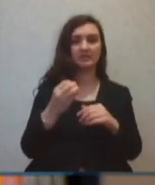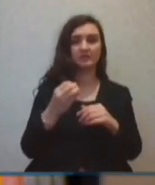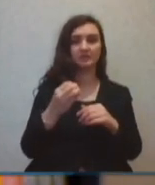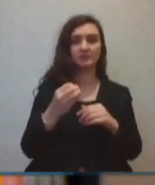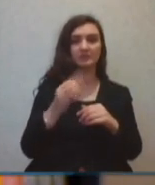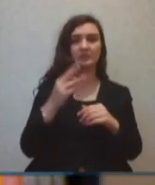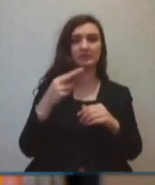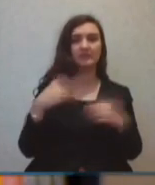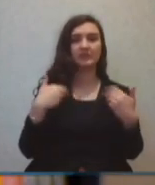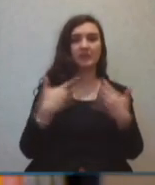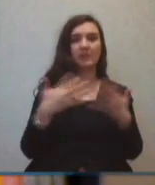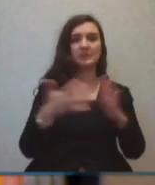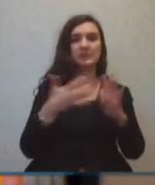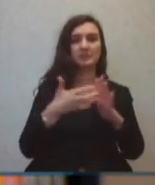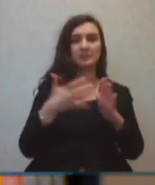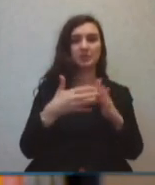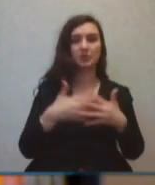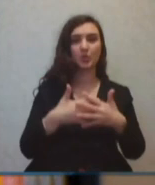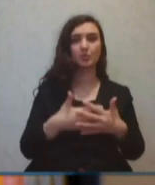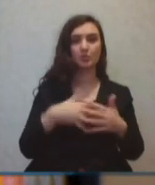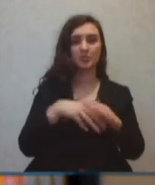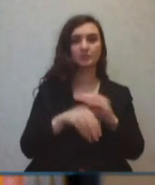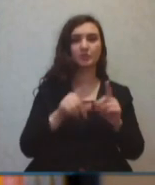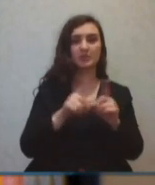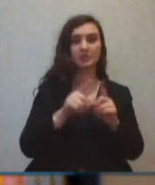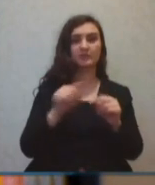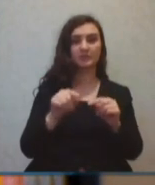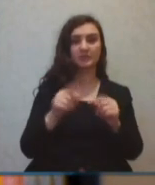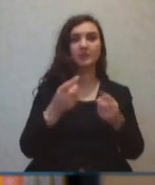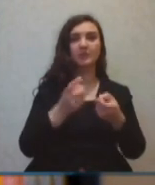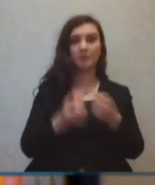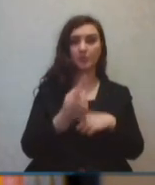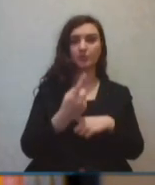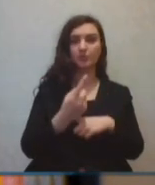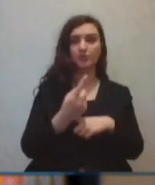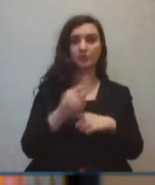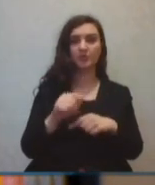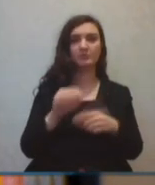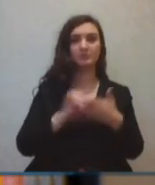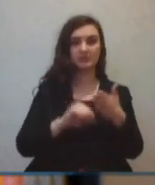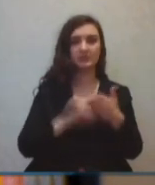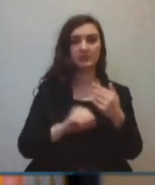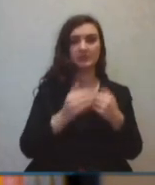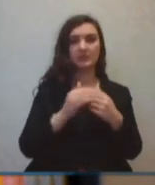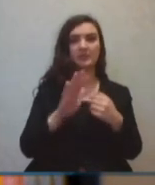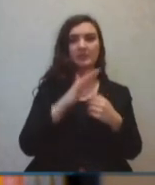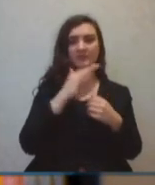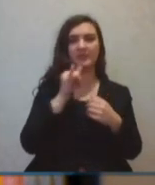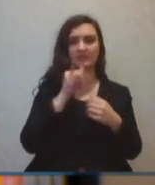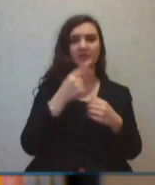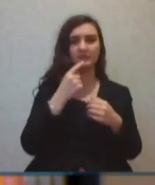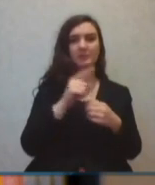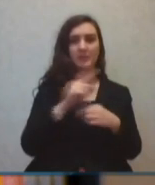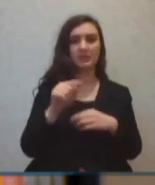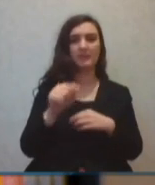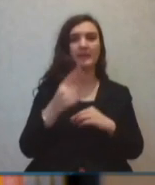D ვიტამინის დეფიციტი ორსულებში ასევე გარკვეულწილად აღმოჩნდა, განმაპირობებელი არა, ვერ ვიტყვი,